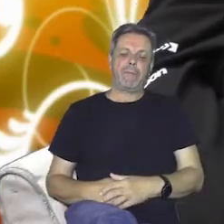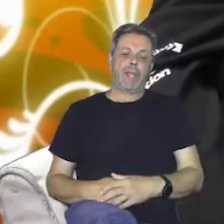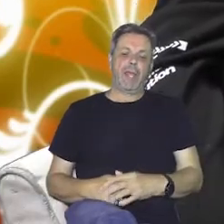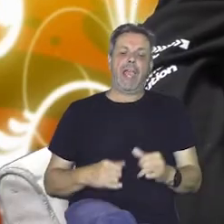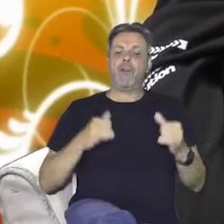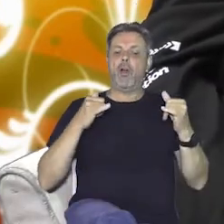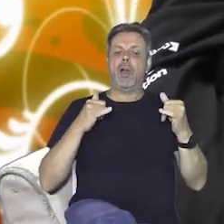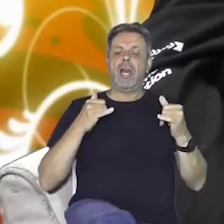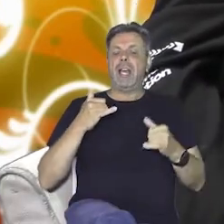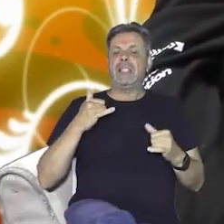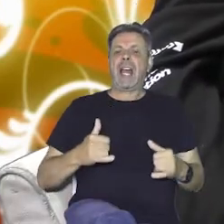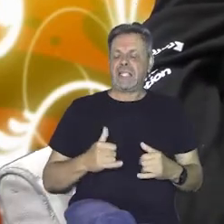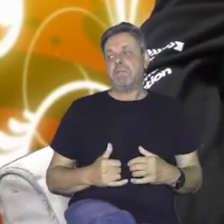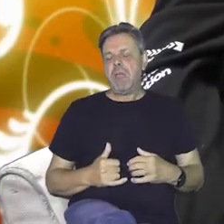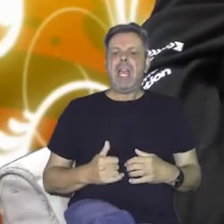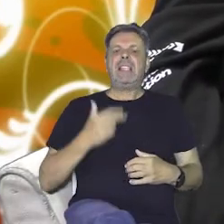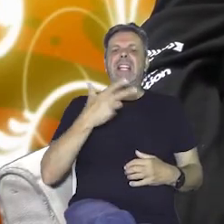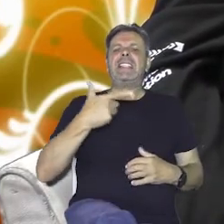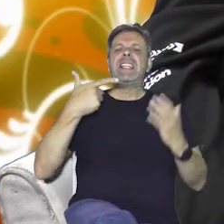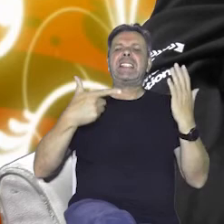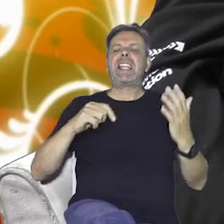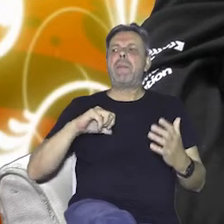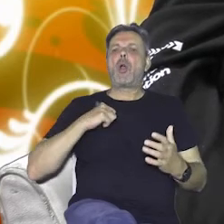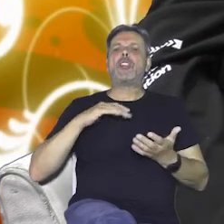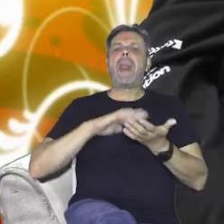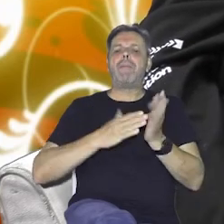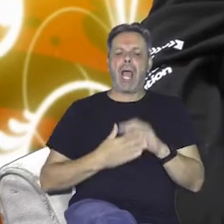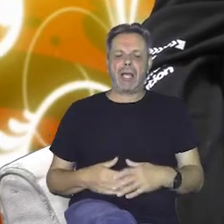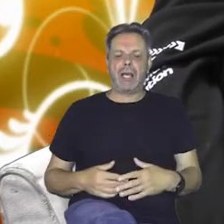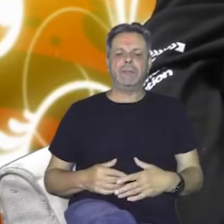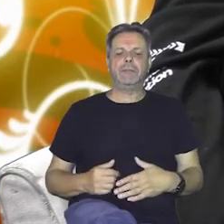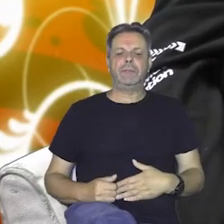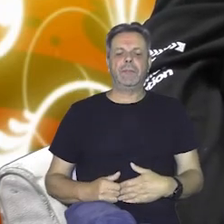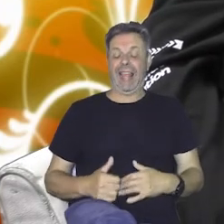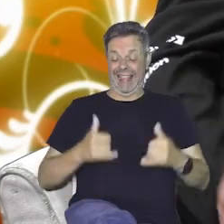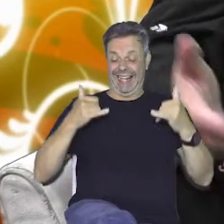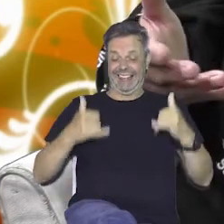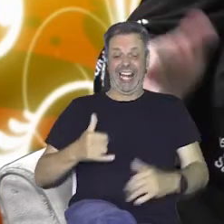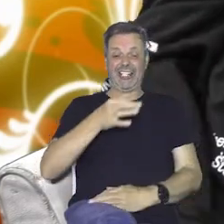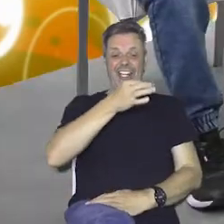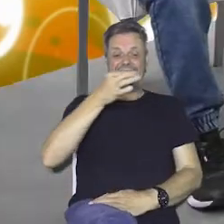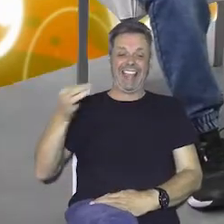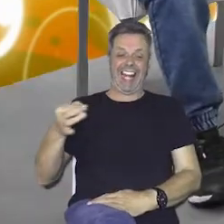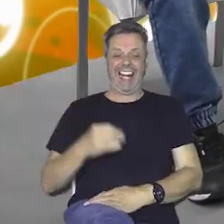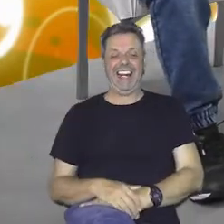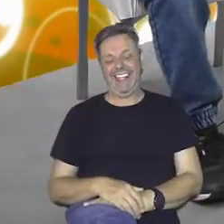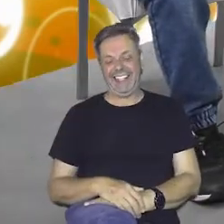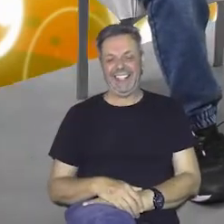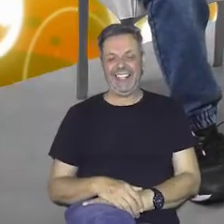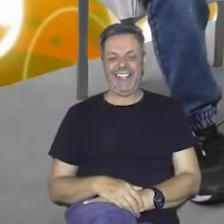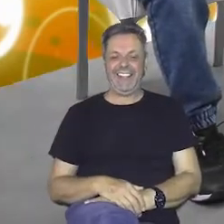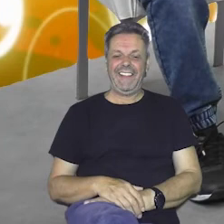sad sam ja posjedila, 37 godina braka. Ti? Na današnji dan. Eto vidiš kako mi imamo